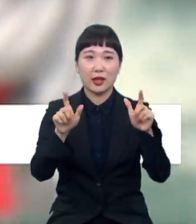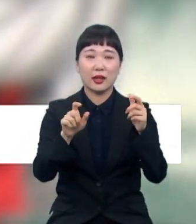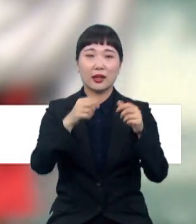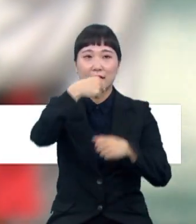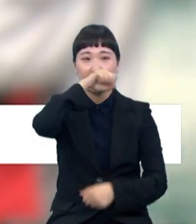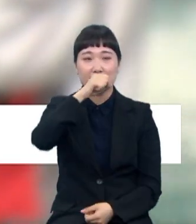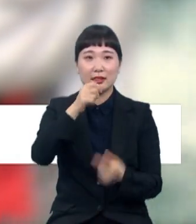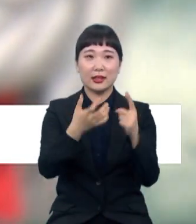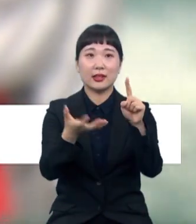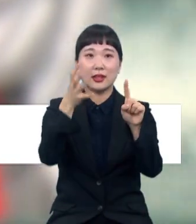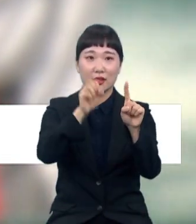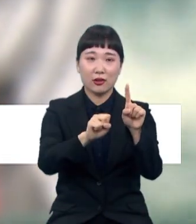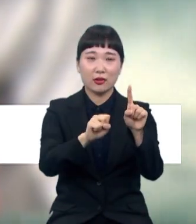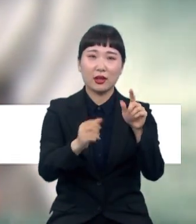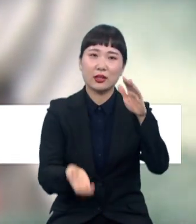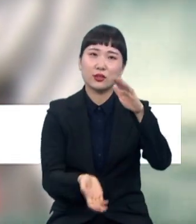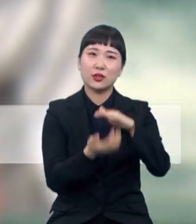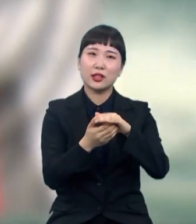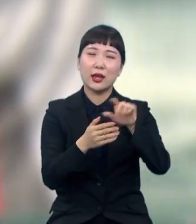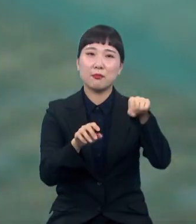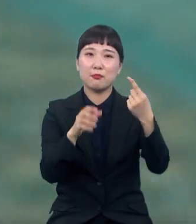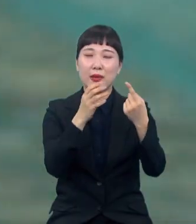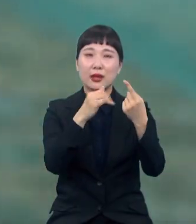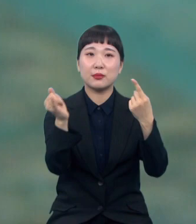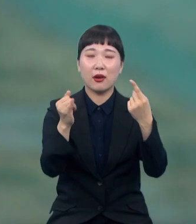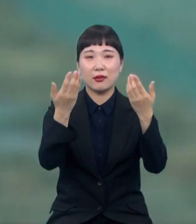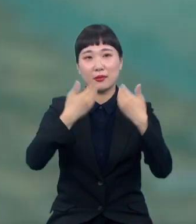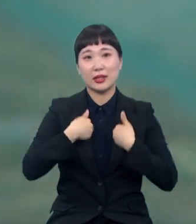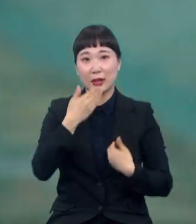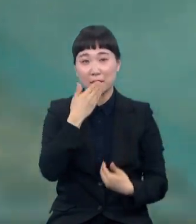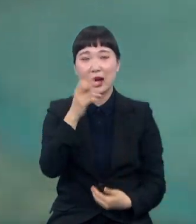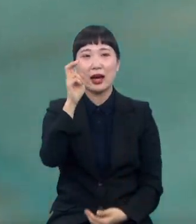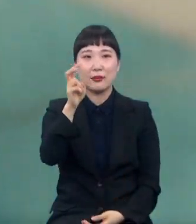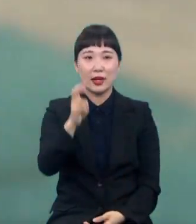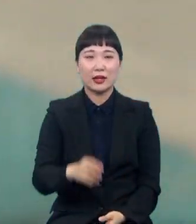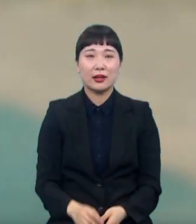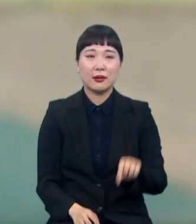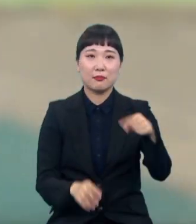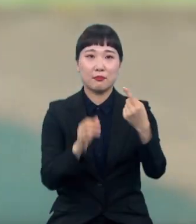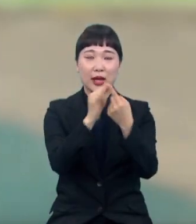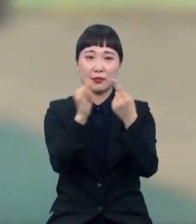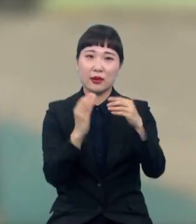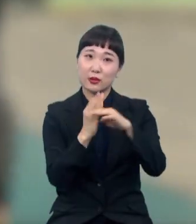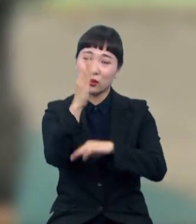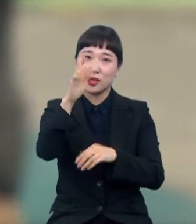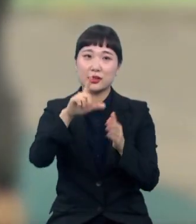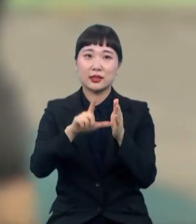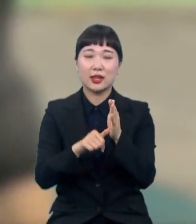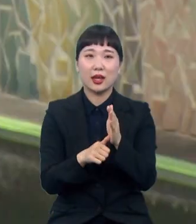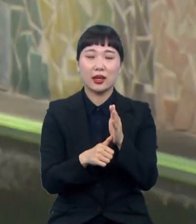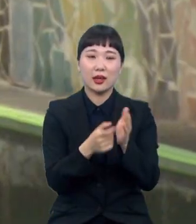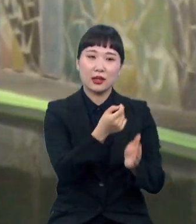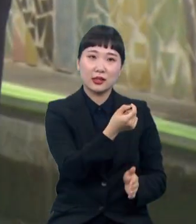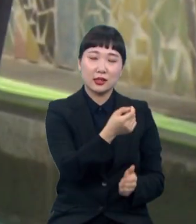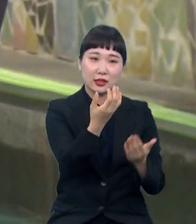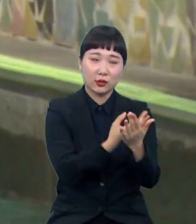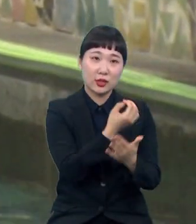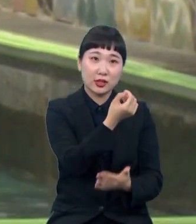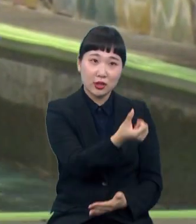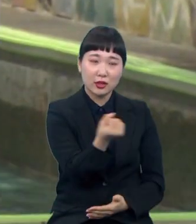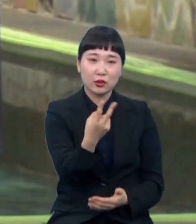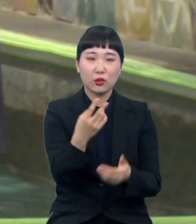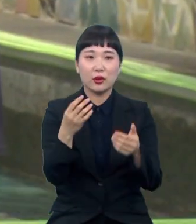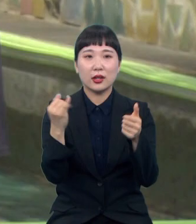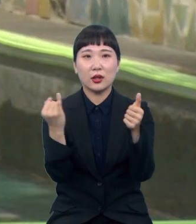최대 100명이 혜택을 받을 것으로 보입니다. 신청자가 100명을 초과할 경우엔 소득이 적은 가구와 혼인기간이 긴